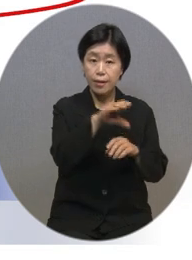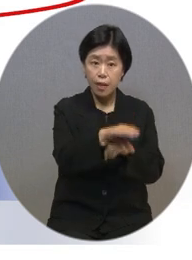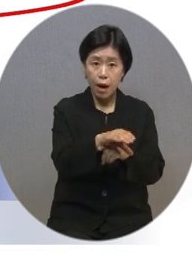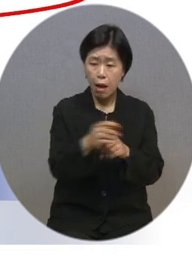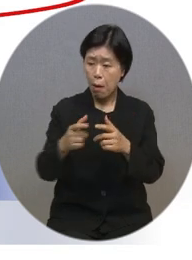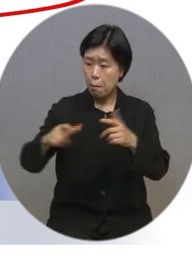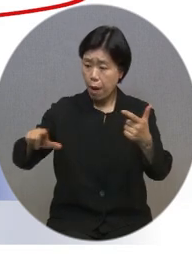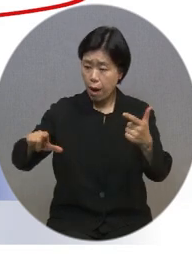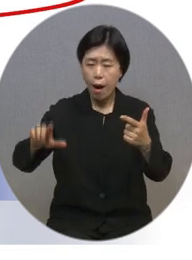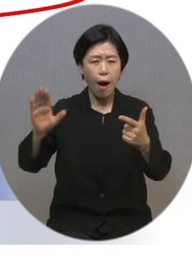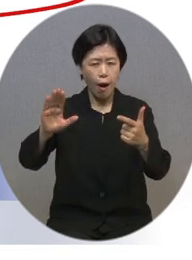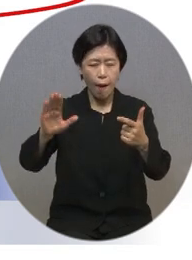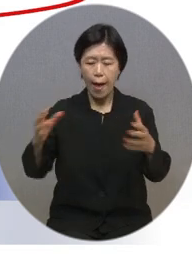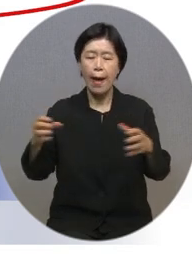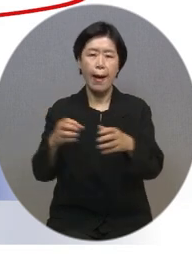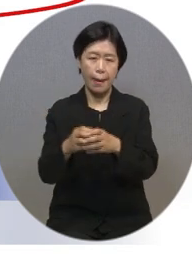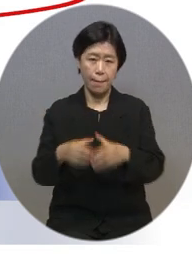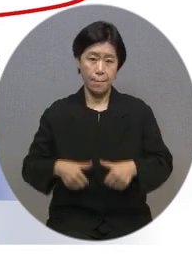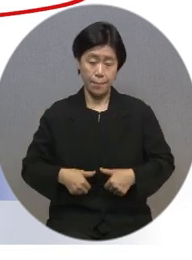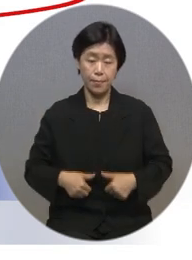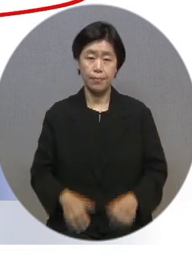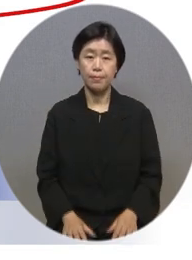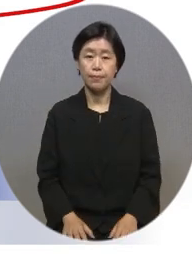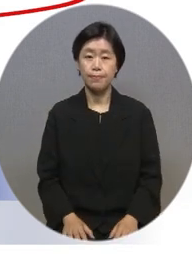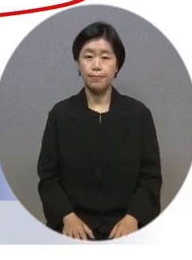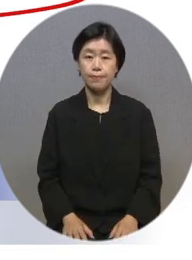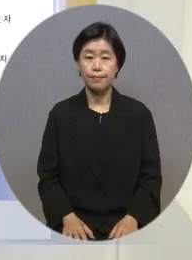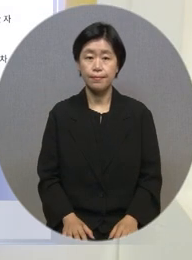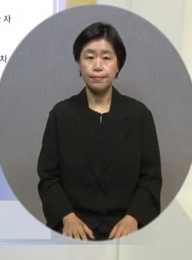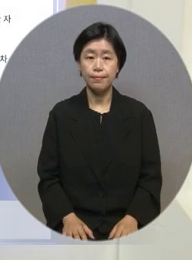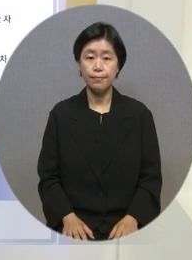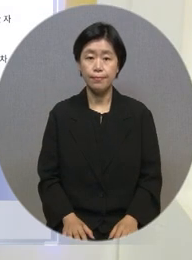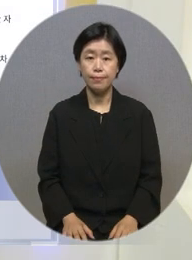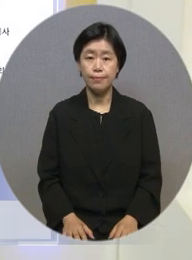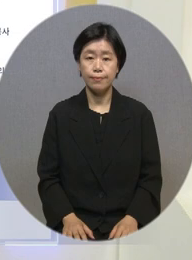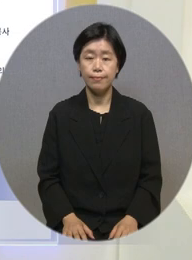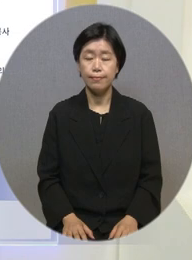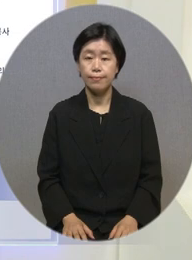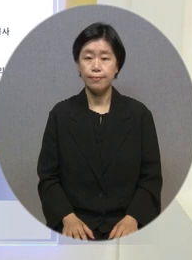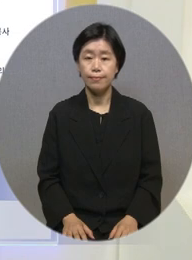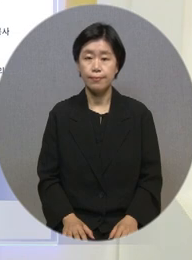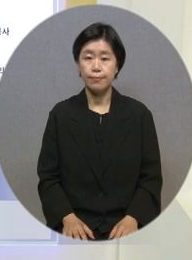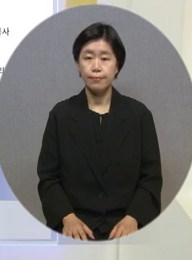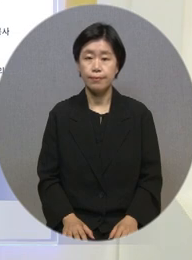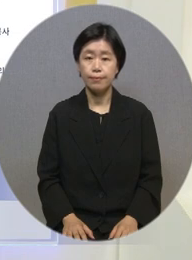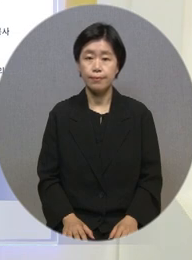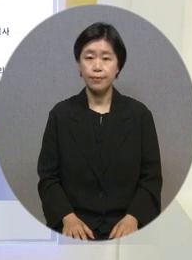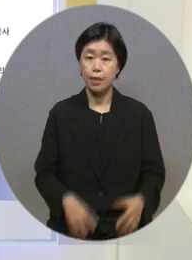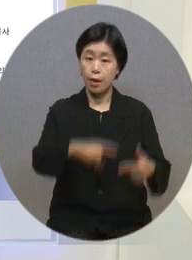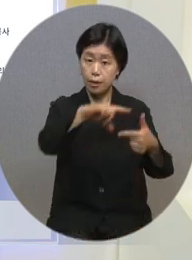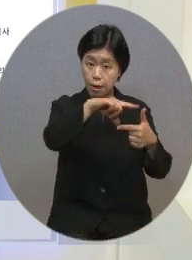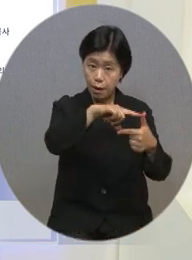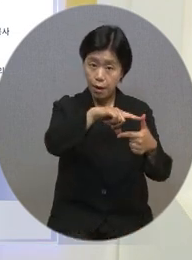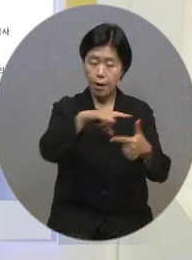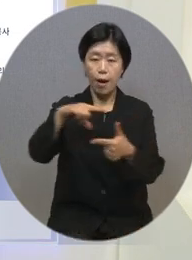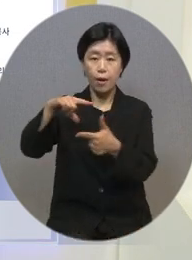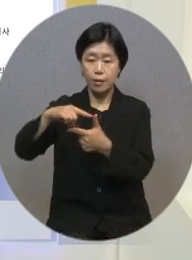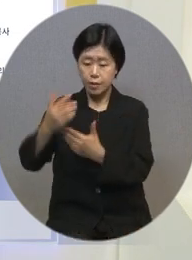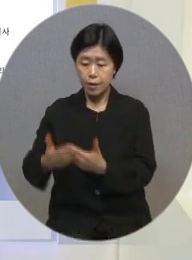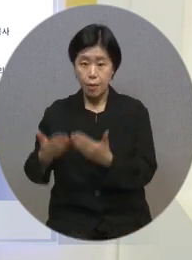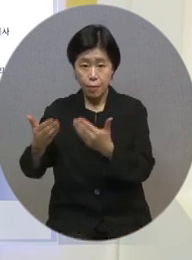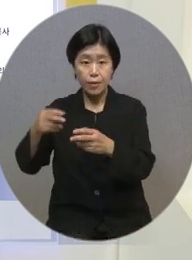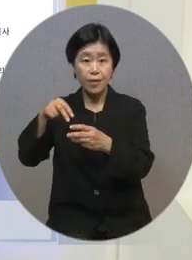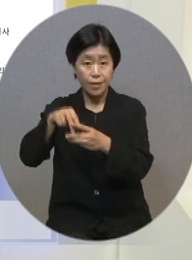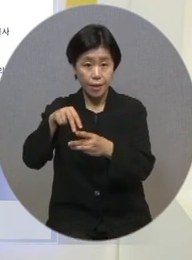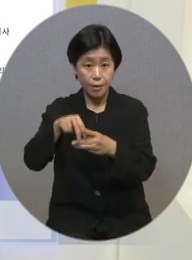취급할 이유가 없다고 판단했습니다 다음 합니다 경상남도와 경상남도